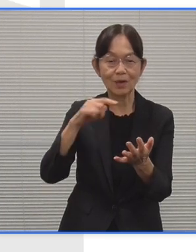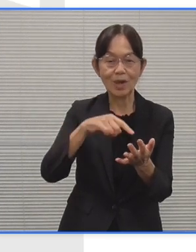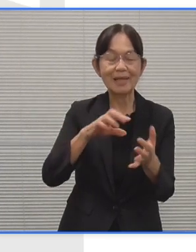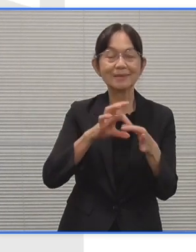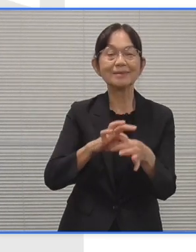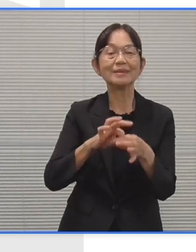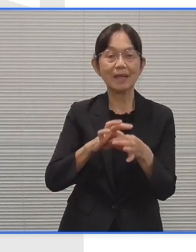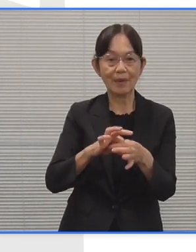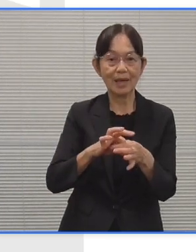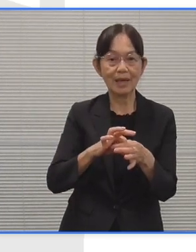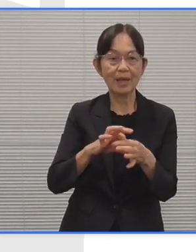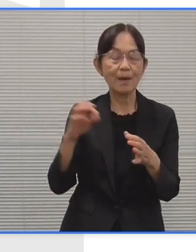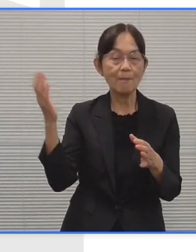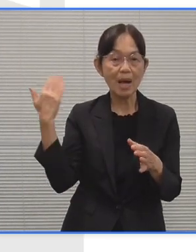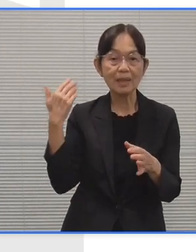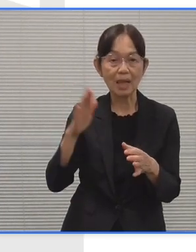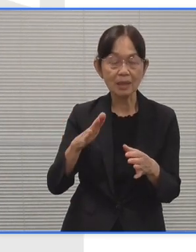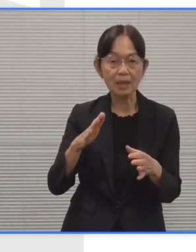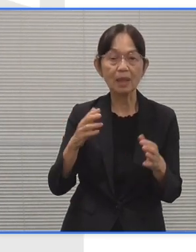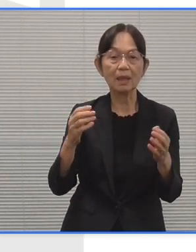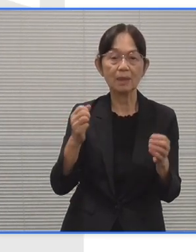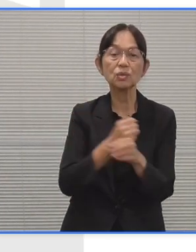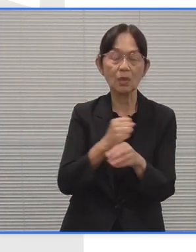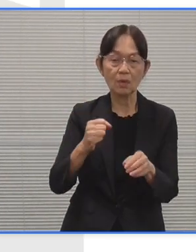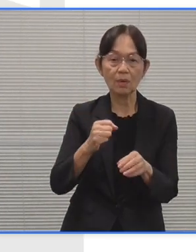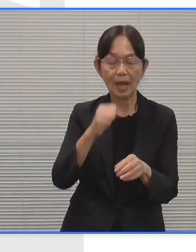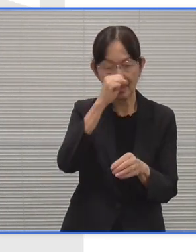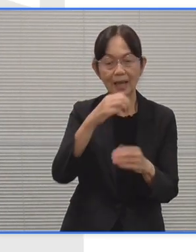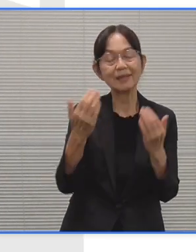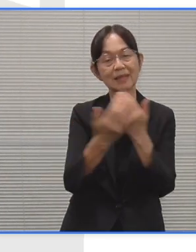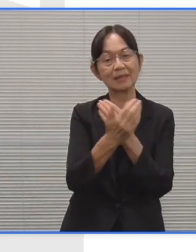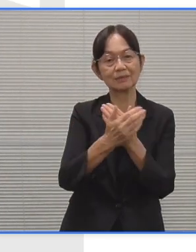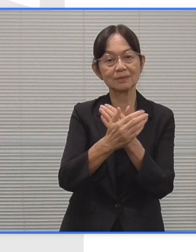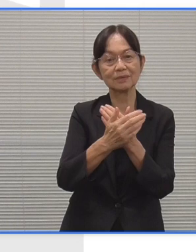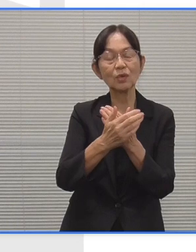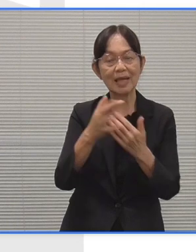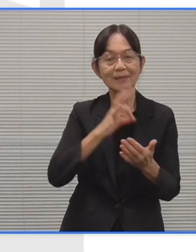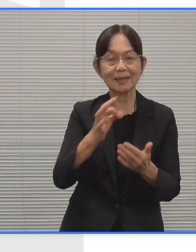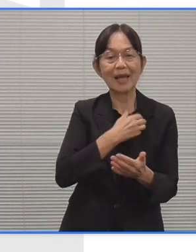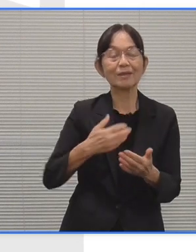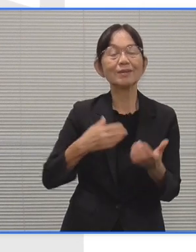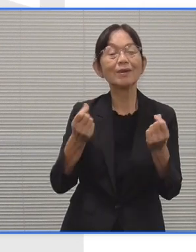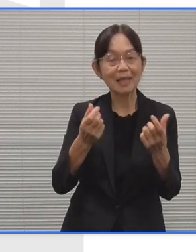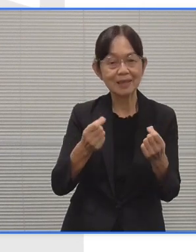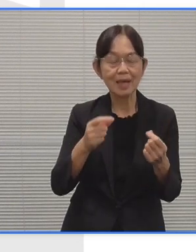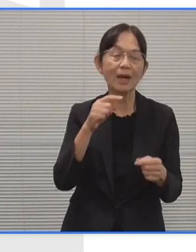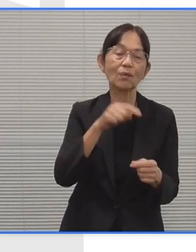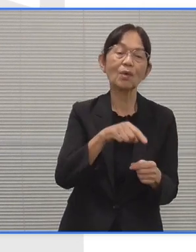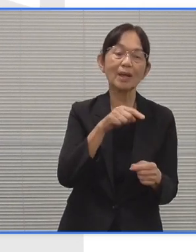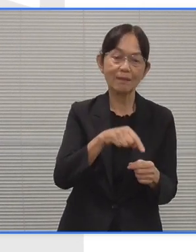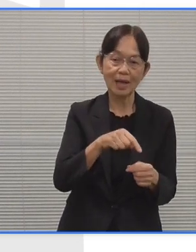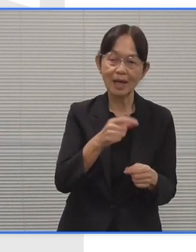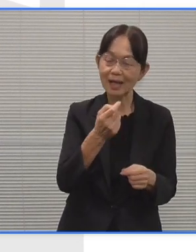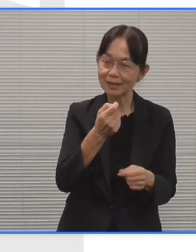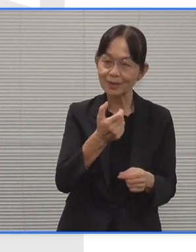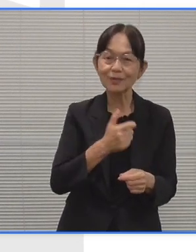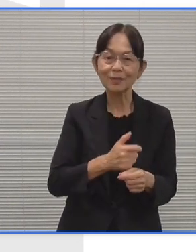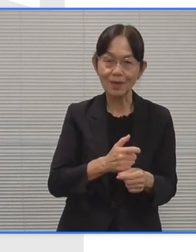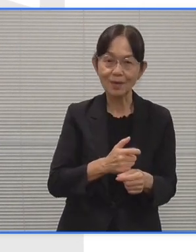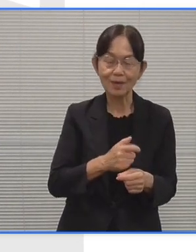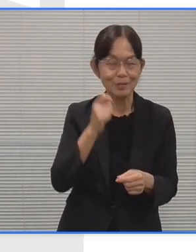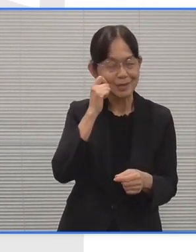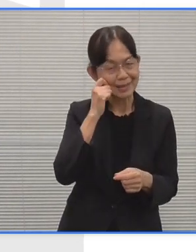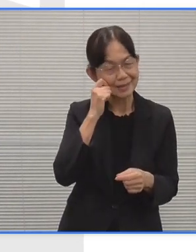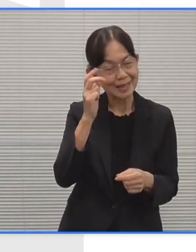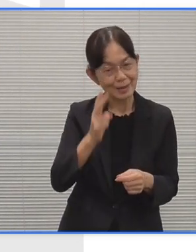ては既存事業で改善策として活かせるよねとか、これはちょっと難